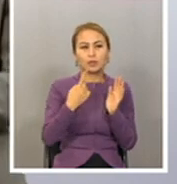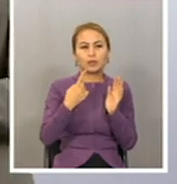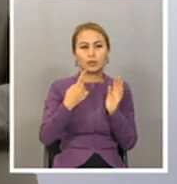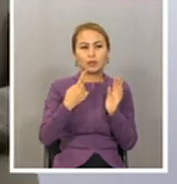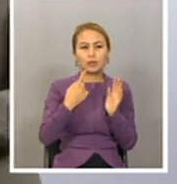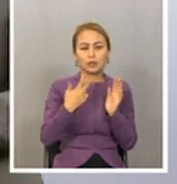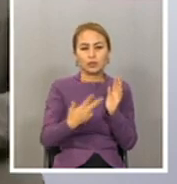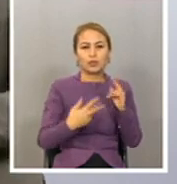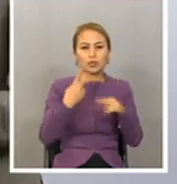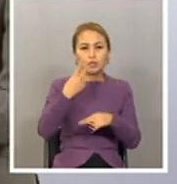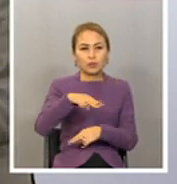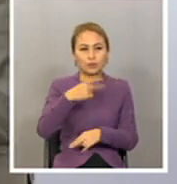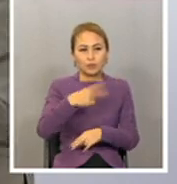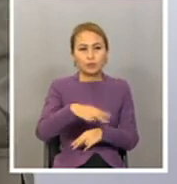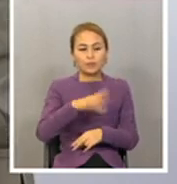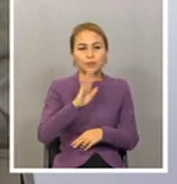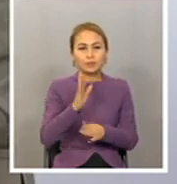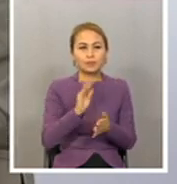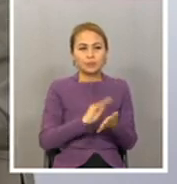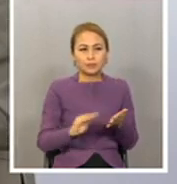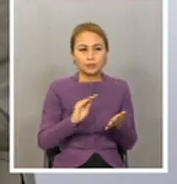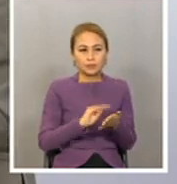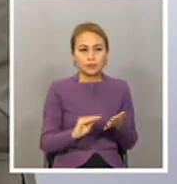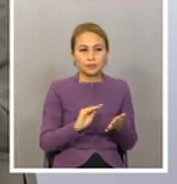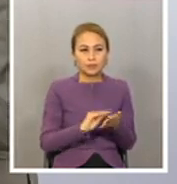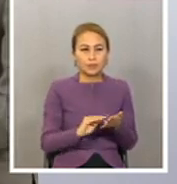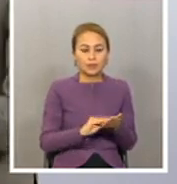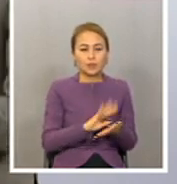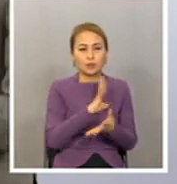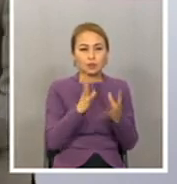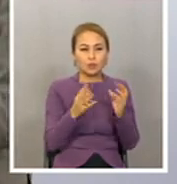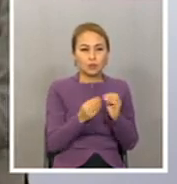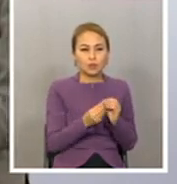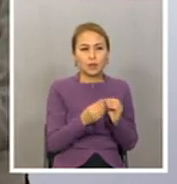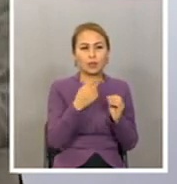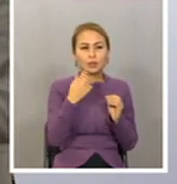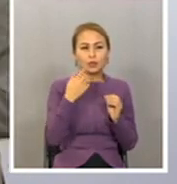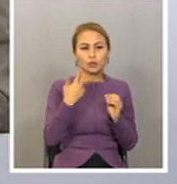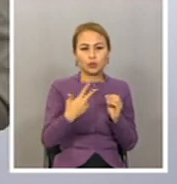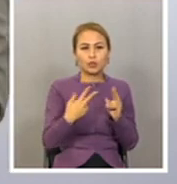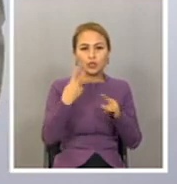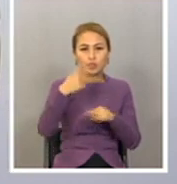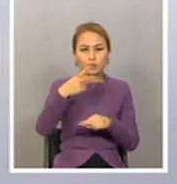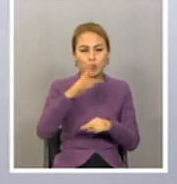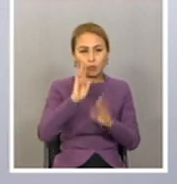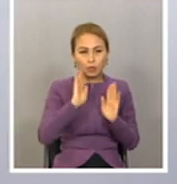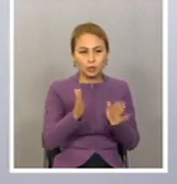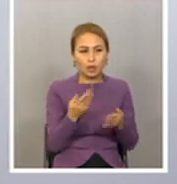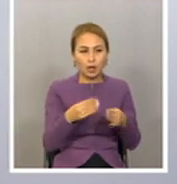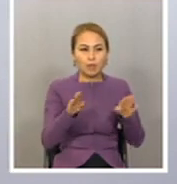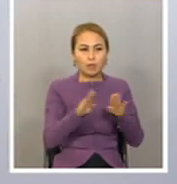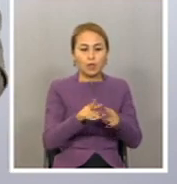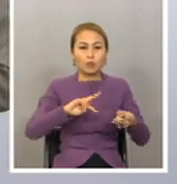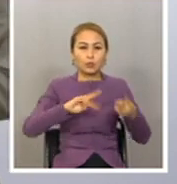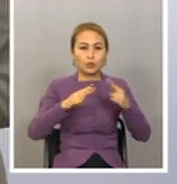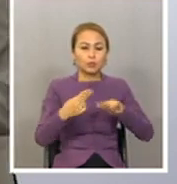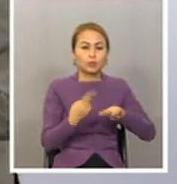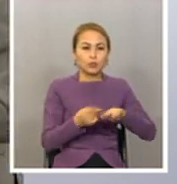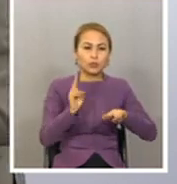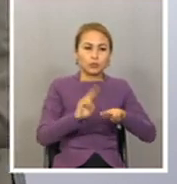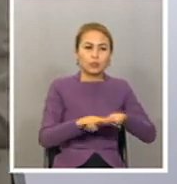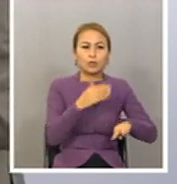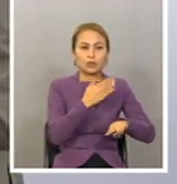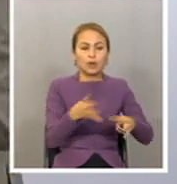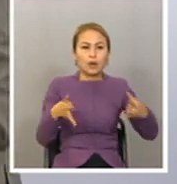кері сан 3-тен 20 жазылады. Сонда 3-тен 20 болады, ал бұл бұрыс бөлшек болғандықтан оны